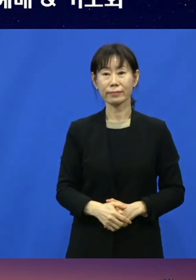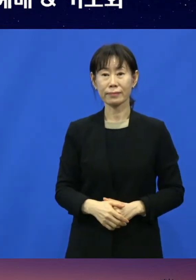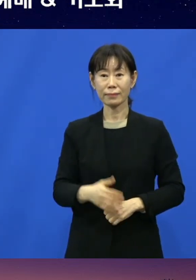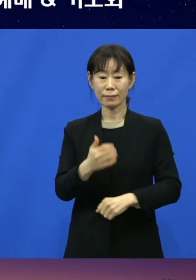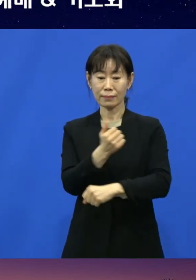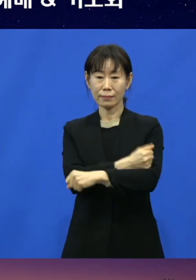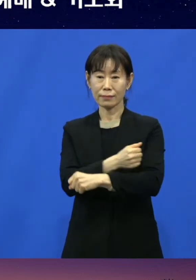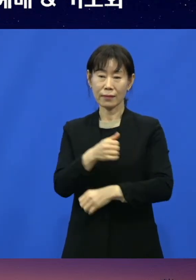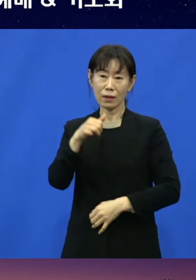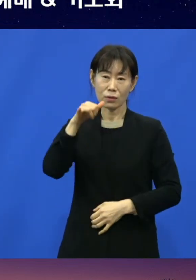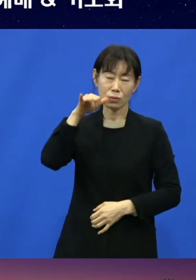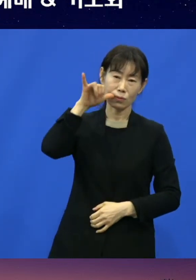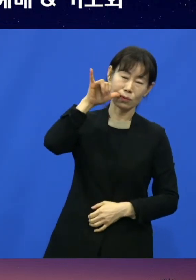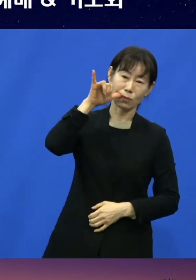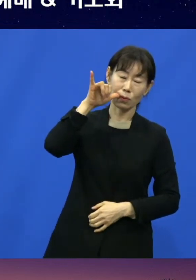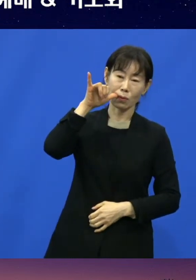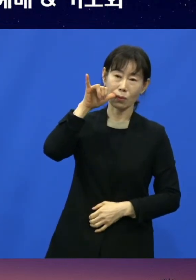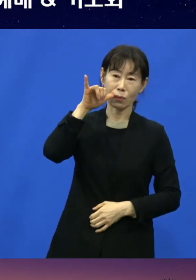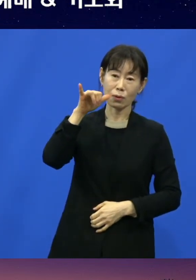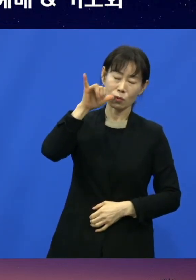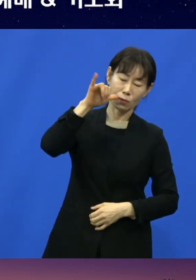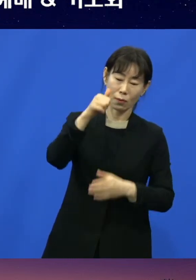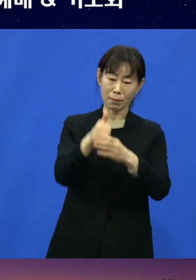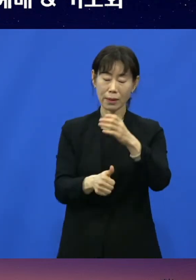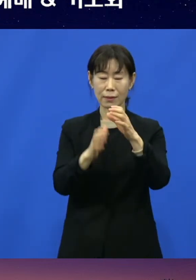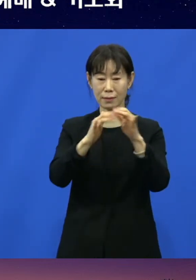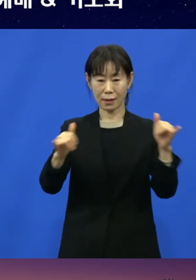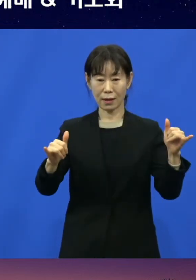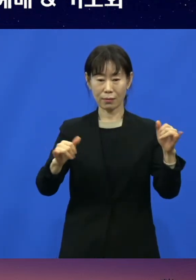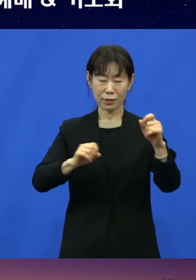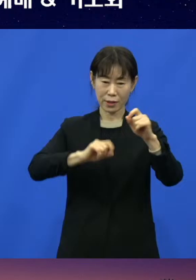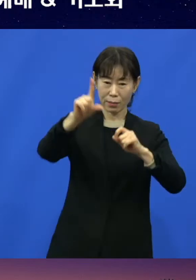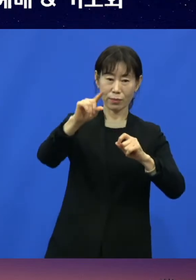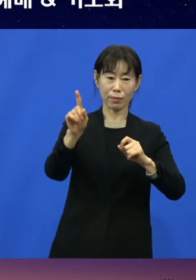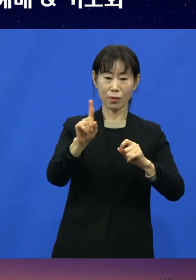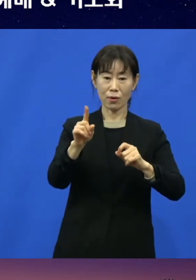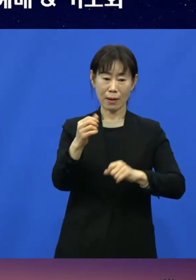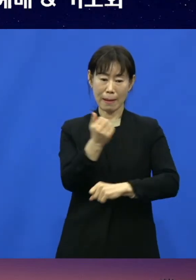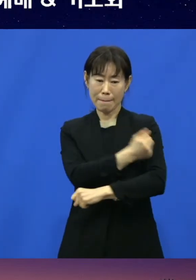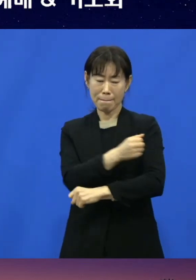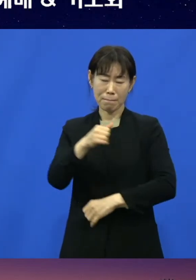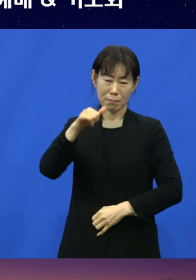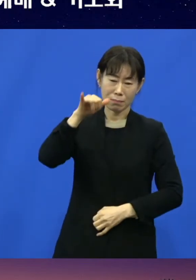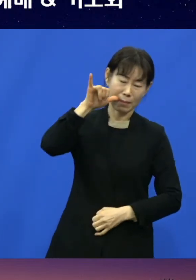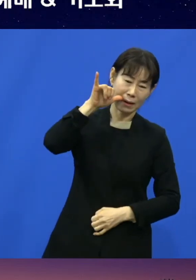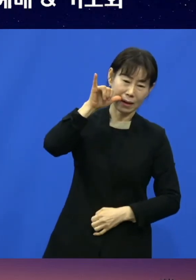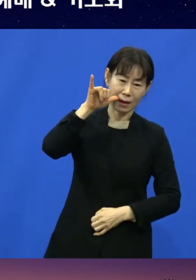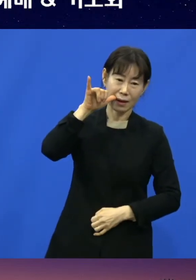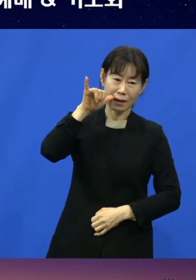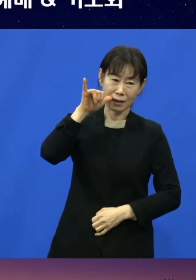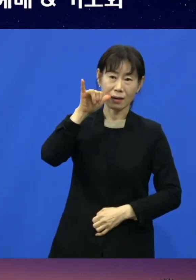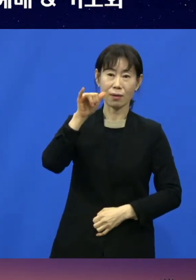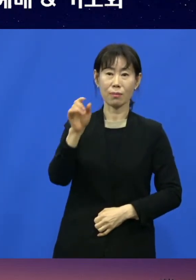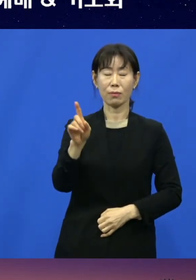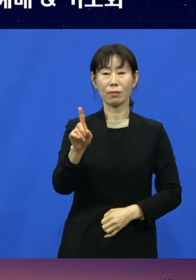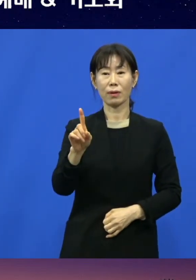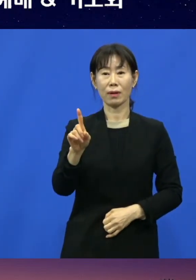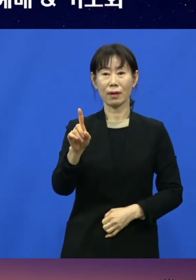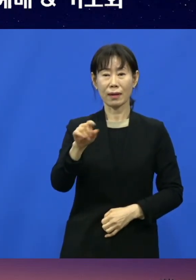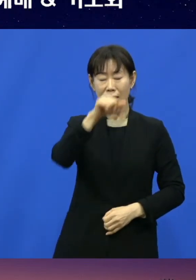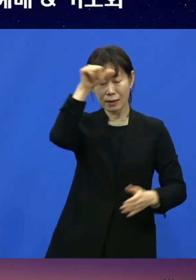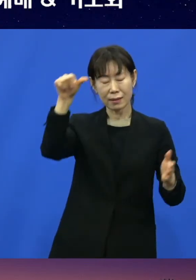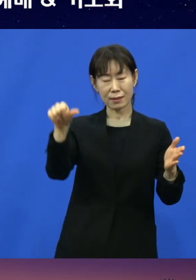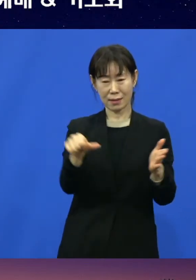대한 전문가가 그러더라고요. 중독에 빠진 사람 다 마찬가지. 마약도 마찬가지. 마약이 좋아서 마약에 손을 댄 게 아니에요.